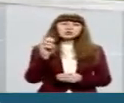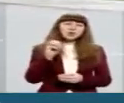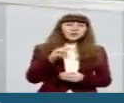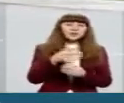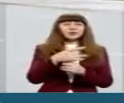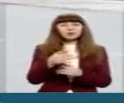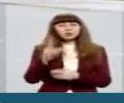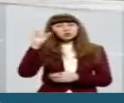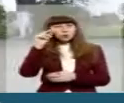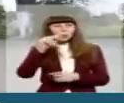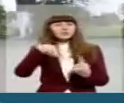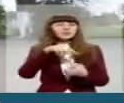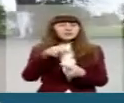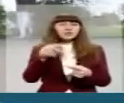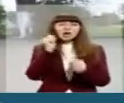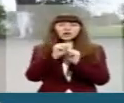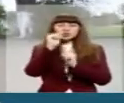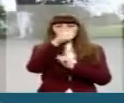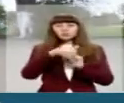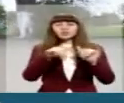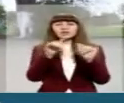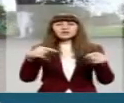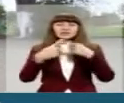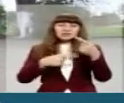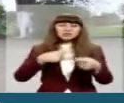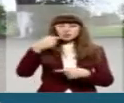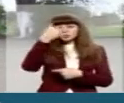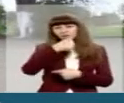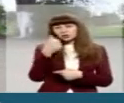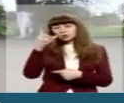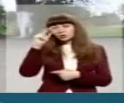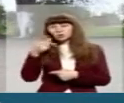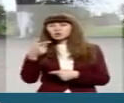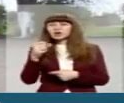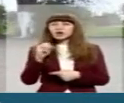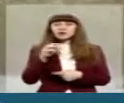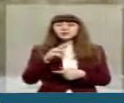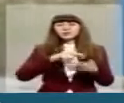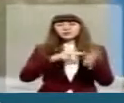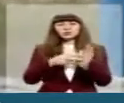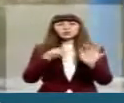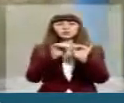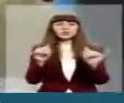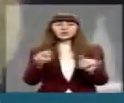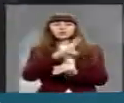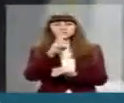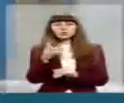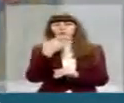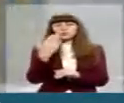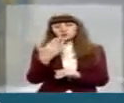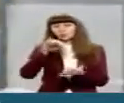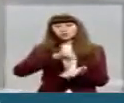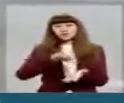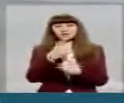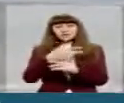количество предпринимателей с каждым годом растет. В следующем году количество грантов и сумму кредитов планируют увеличить. Поэтому те, кто не пройдет в этом